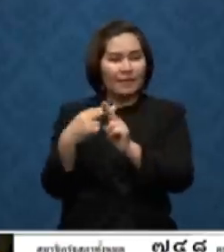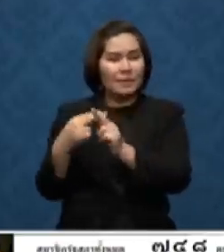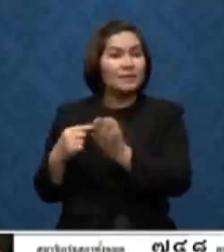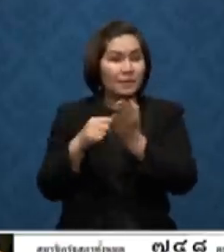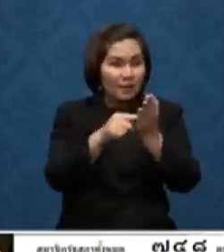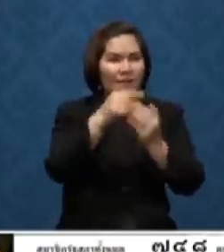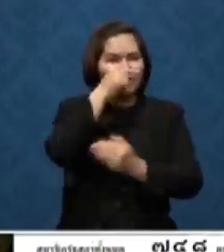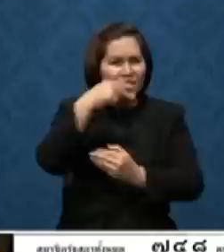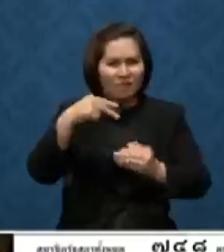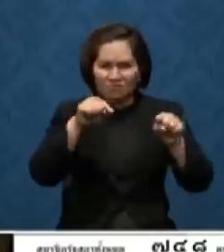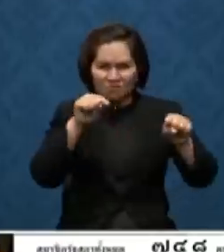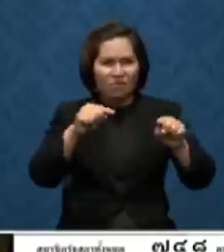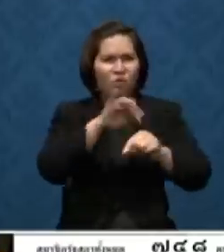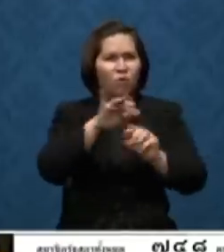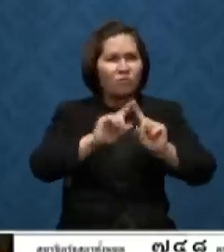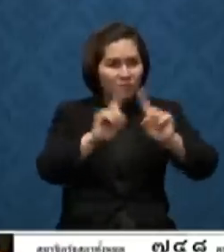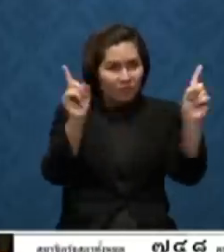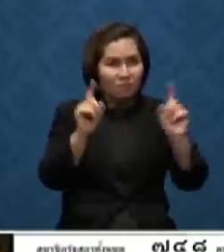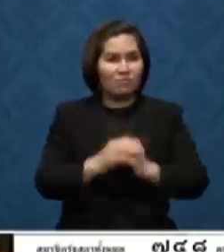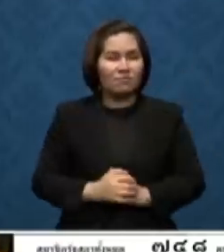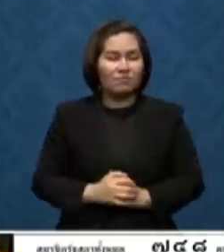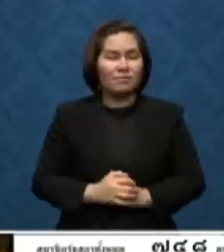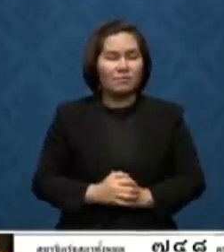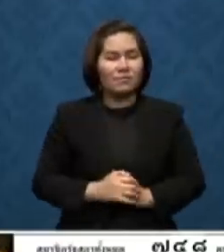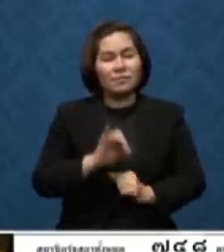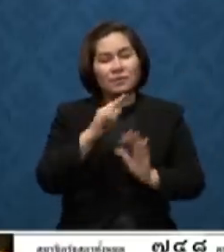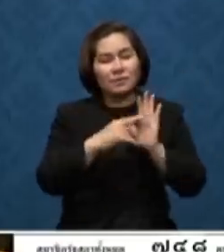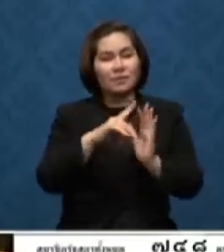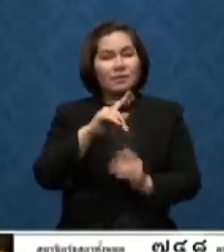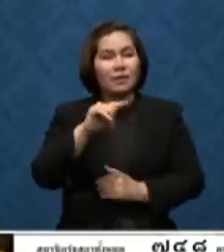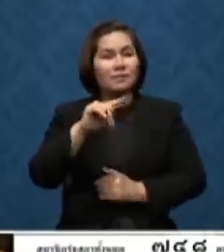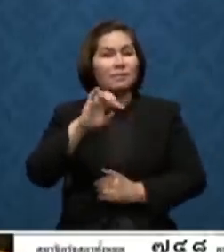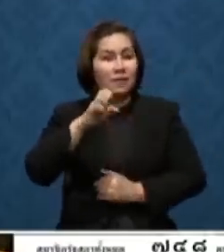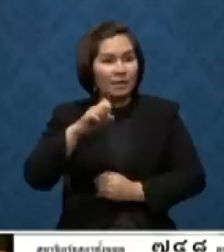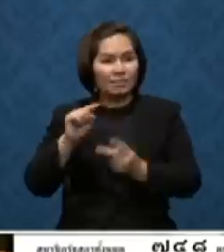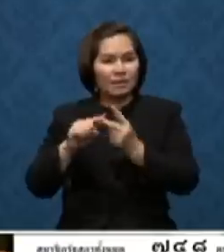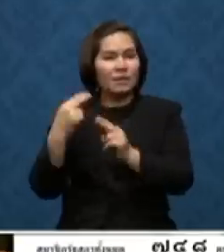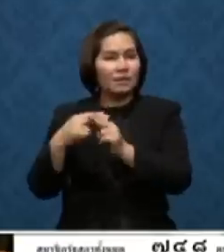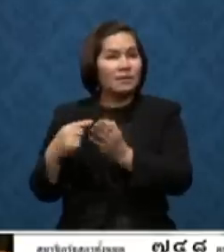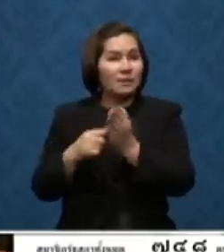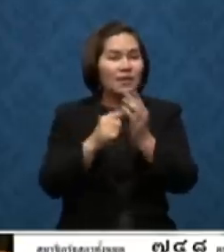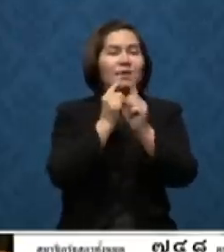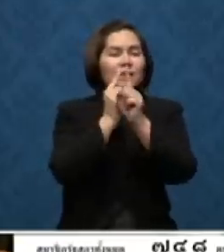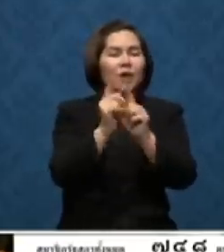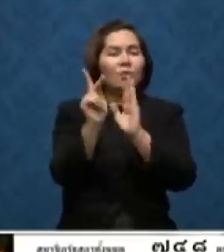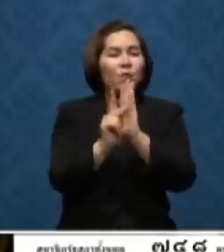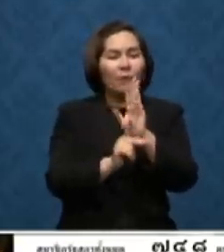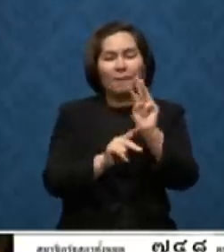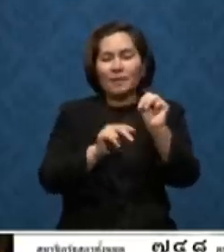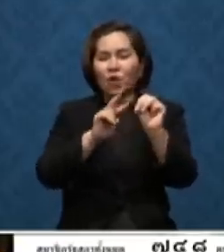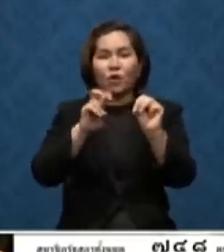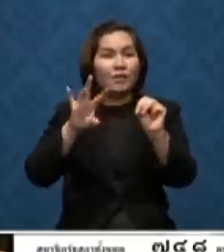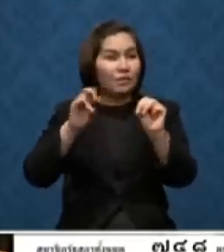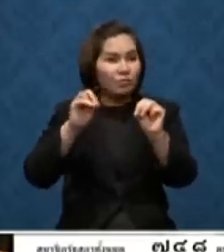ภาษาไทยก็แตกต่างกันแล้วครับท่านประธานครับญัตติและการเสนอชื่อตามมาตรา 272ของ